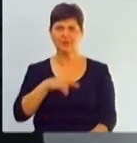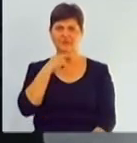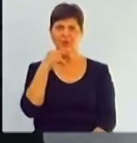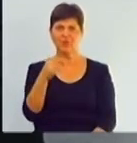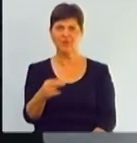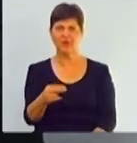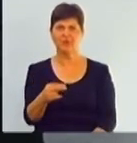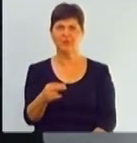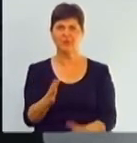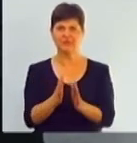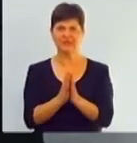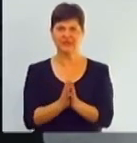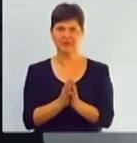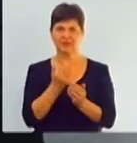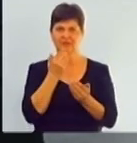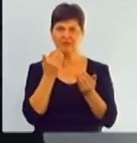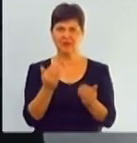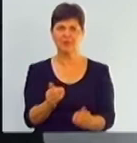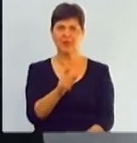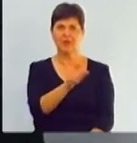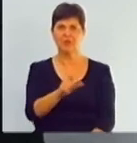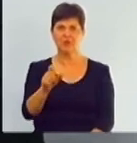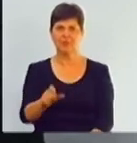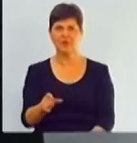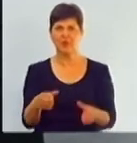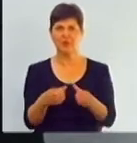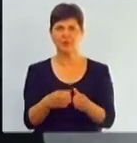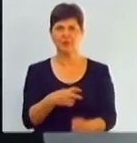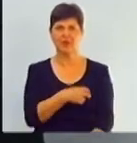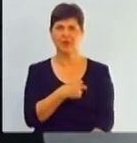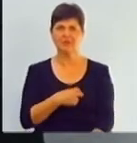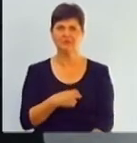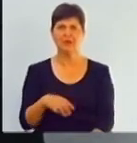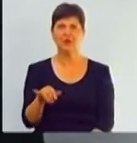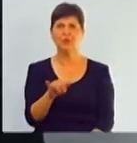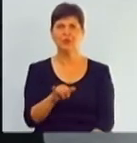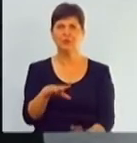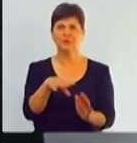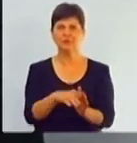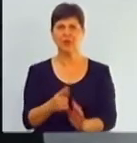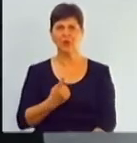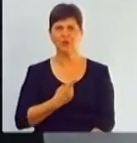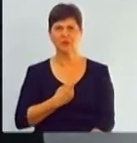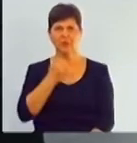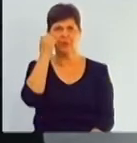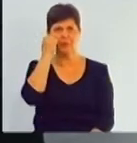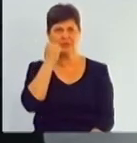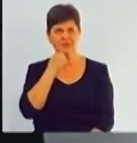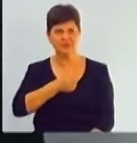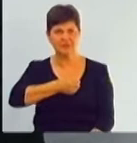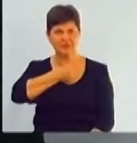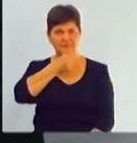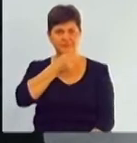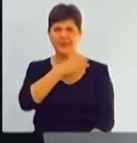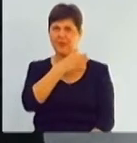звертаємо на громадян так званої групи ризику, куди ми відносимо одиноких престарілих громадян,